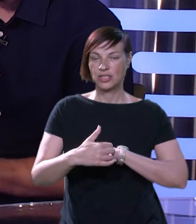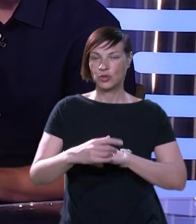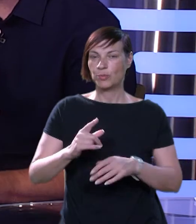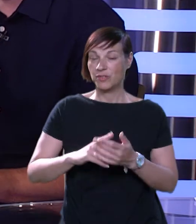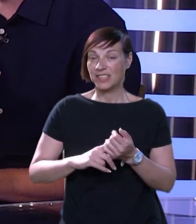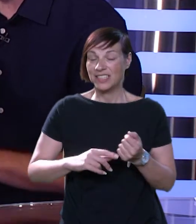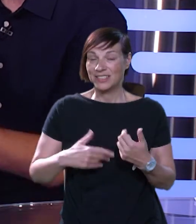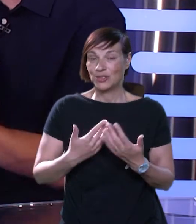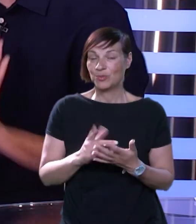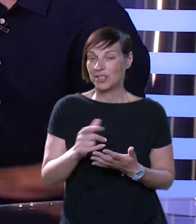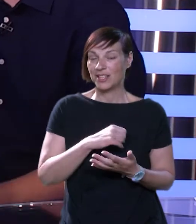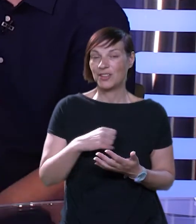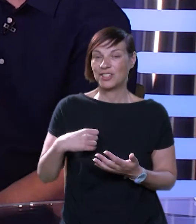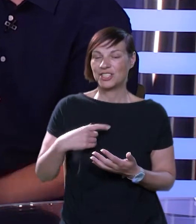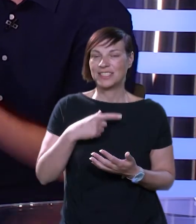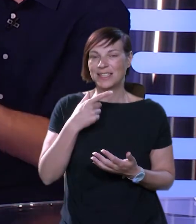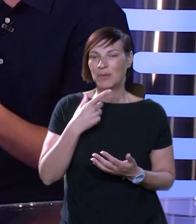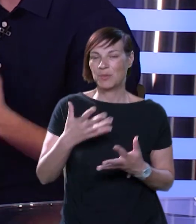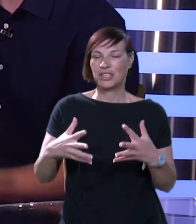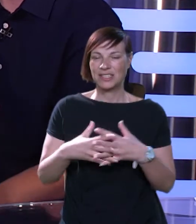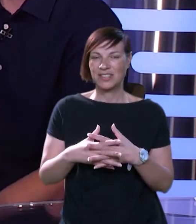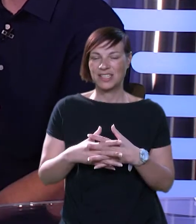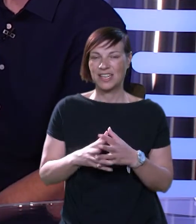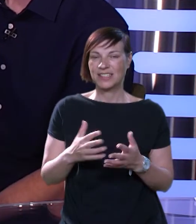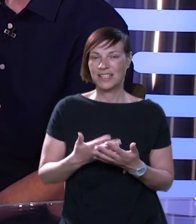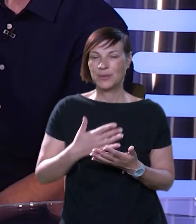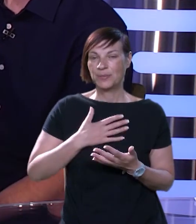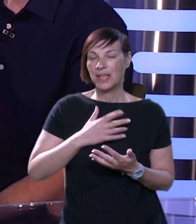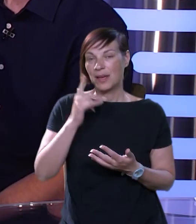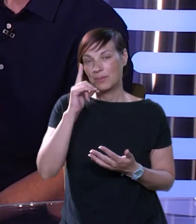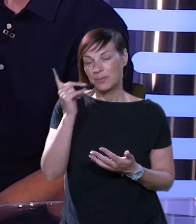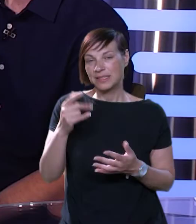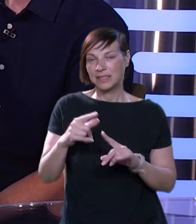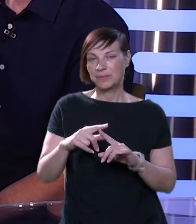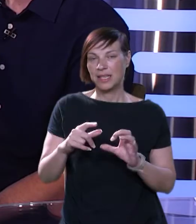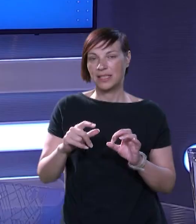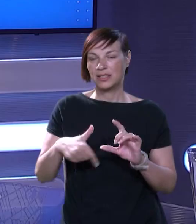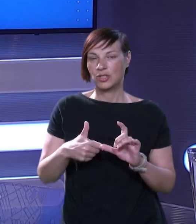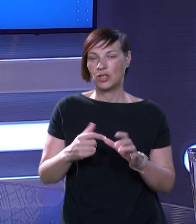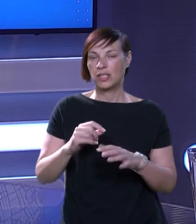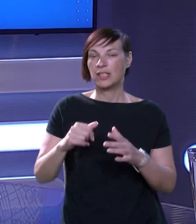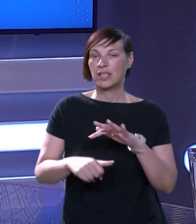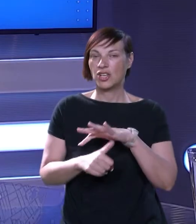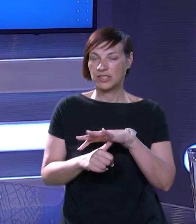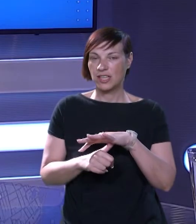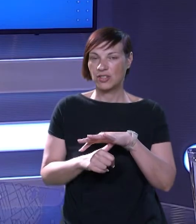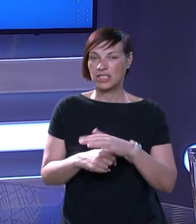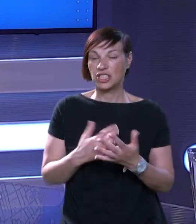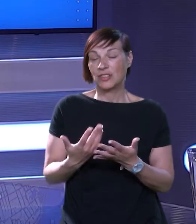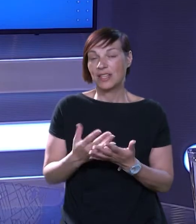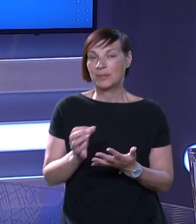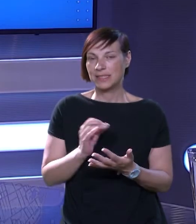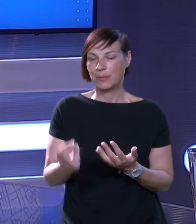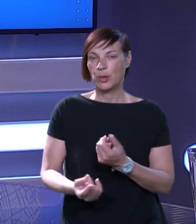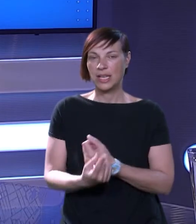je izgubio, tako da evo, ne govoriš samo ti protiv svojih. Dobro, ja nekako i dalje mislim da je Tolj ostao na čelu toga da bi se nešto